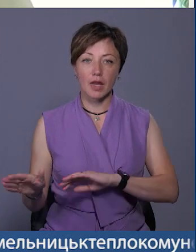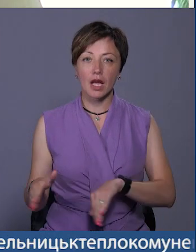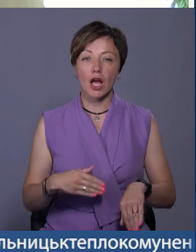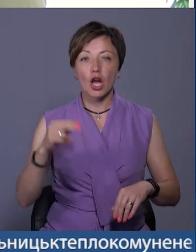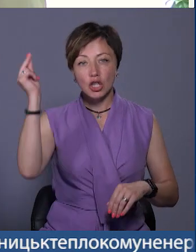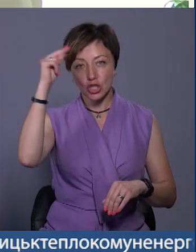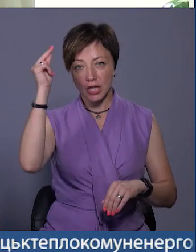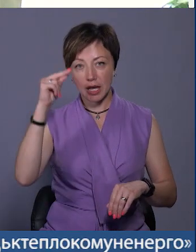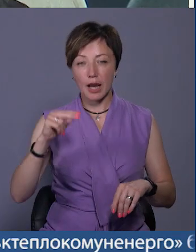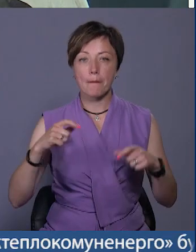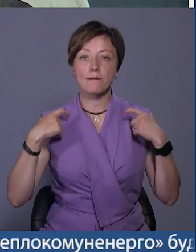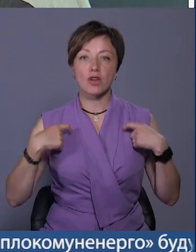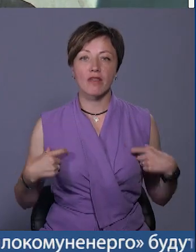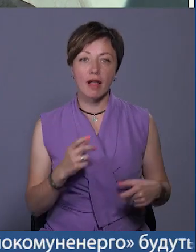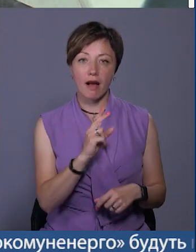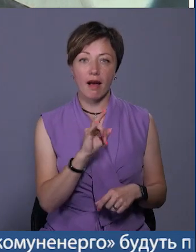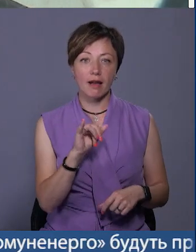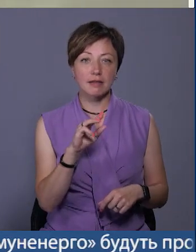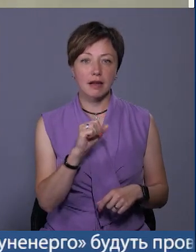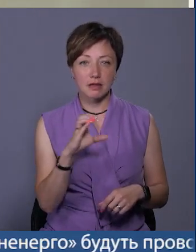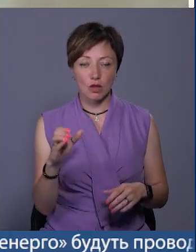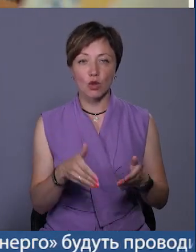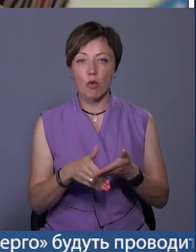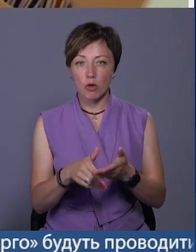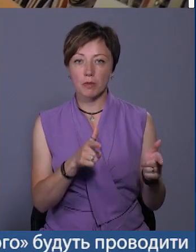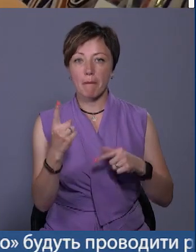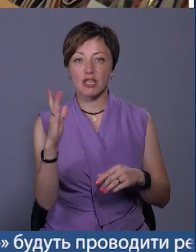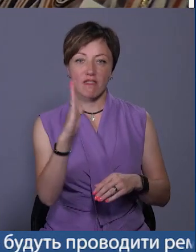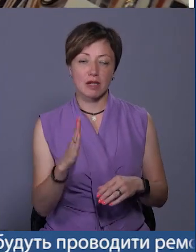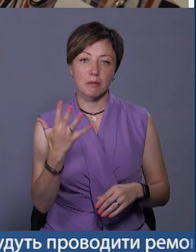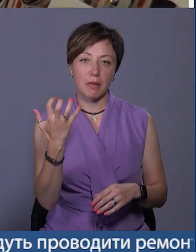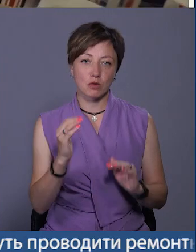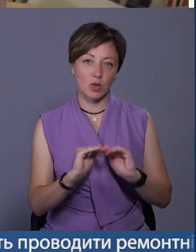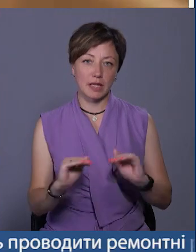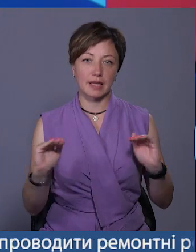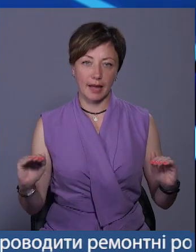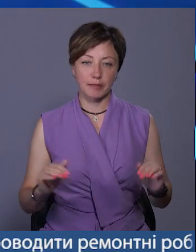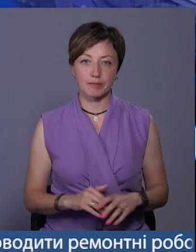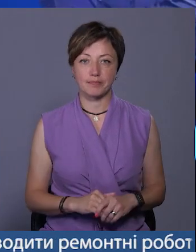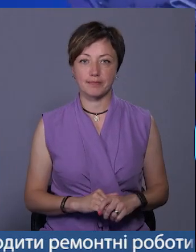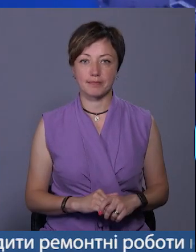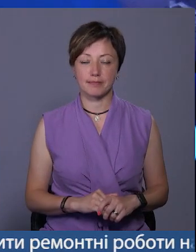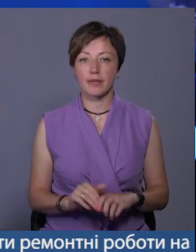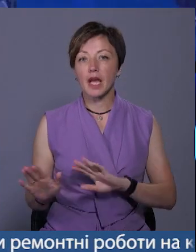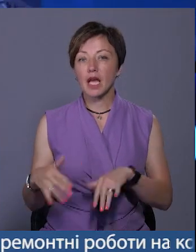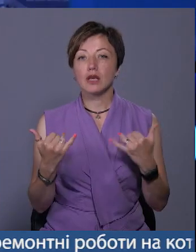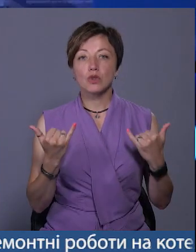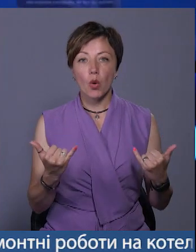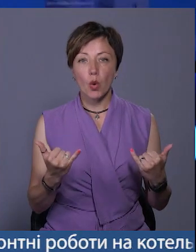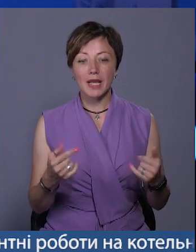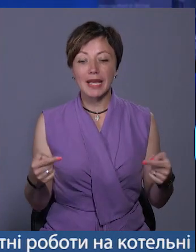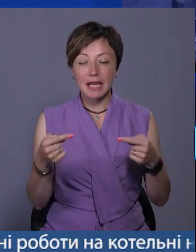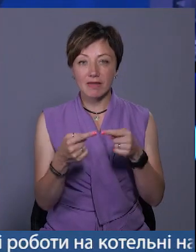Шкільний портфелик. Карітас допоможе підготуватися до 1 вересня 500 дітей. Сьогодні рівно